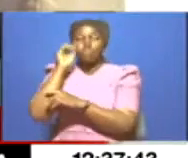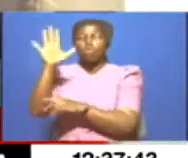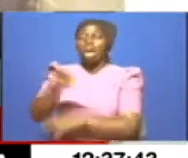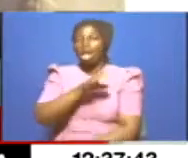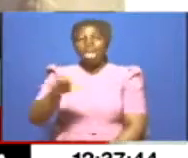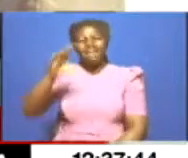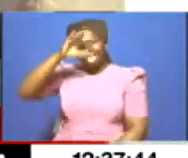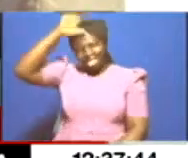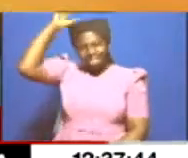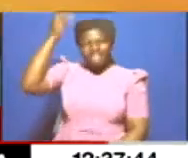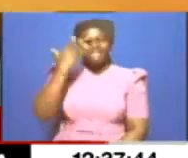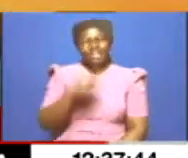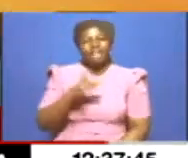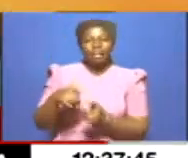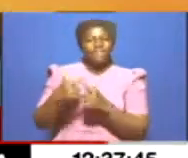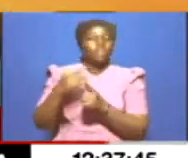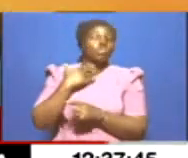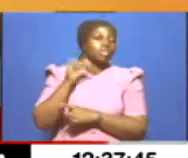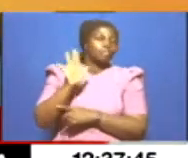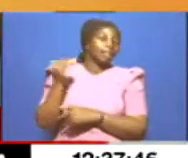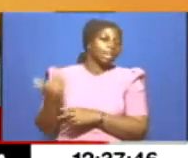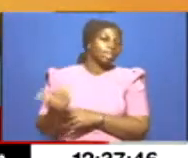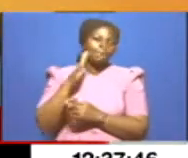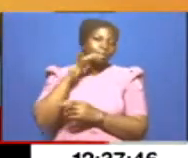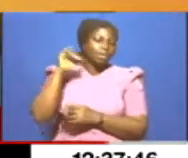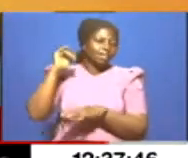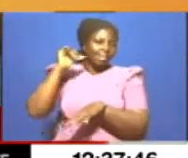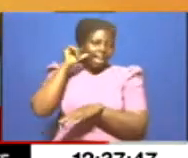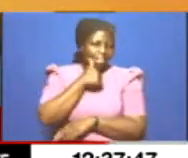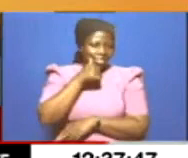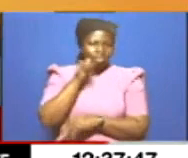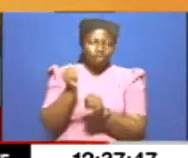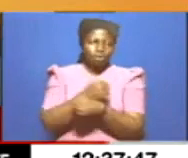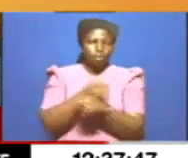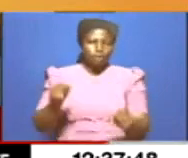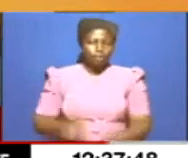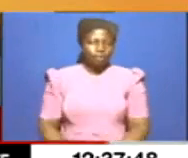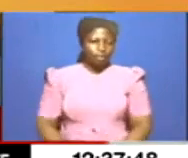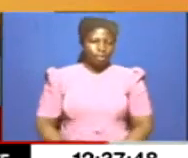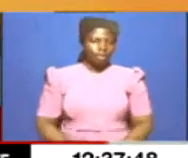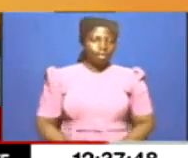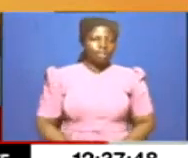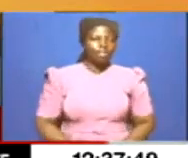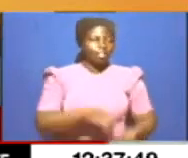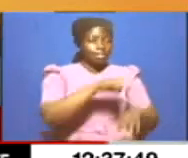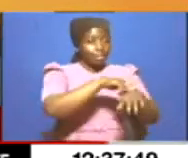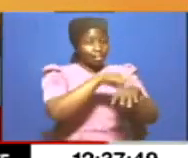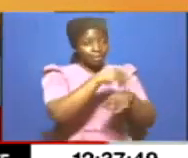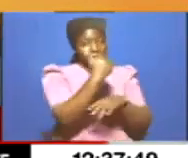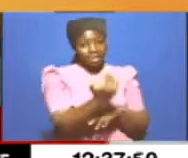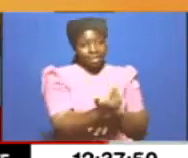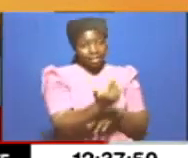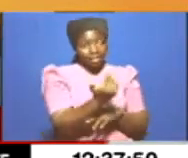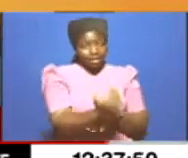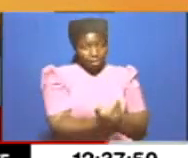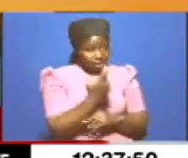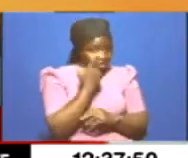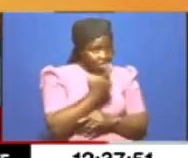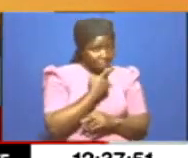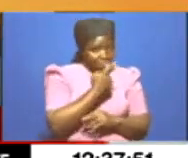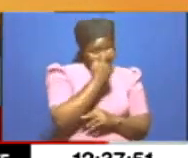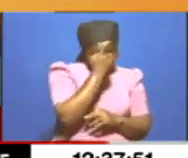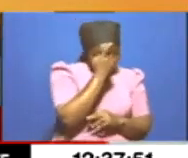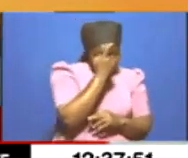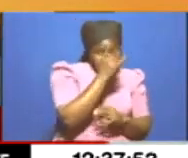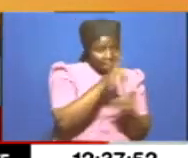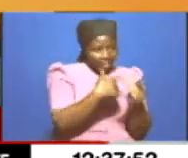Hivyo basi tatizo linaanzia pale nyumbani kwa mzazi. Manake mtoto anapomuona mzazi kile ambacho anafanya anaiga vile vile.